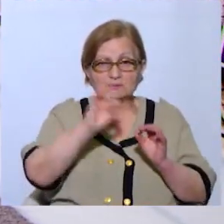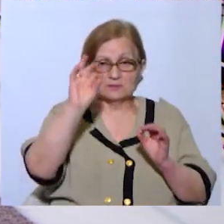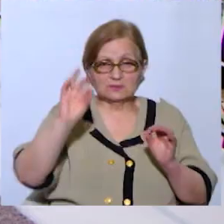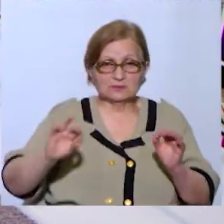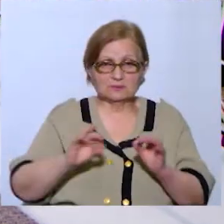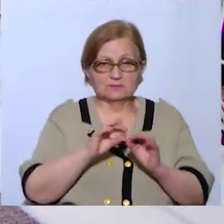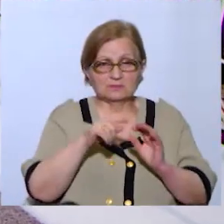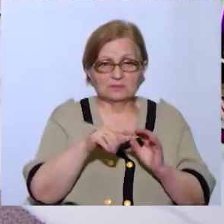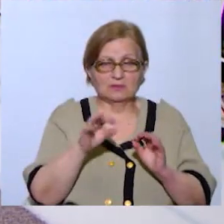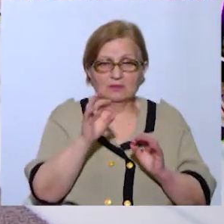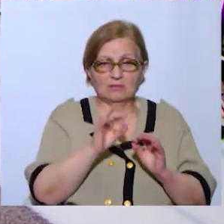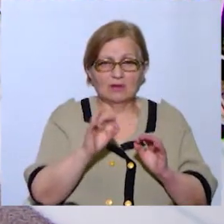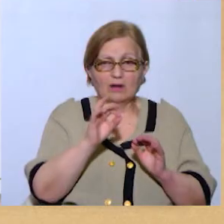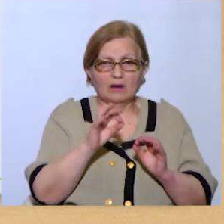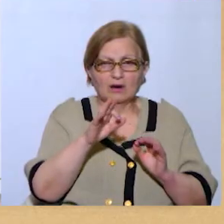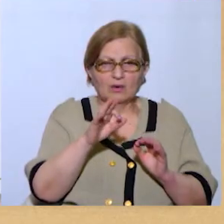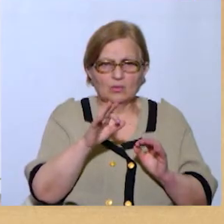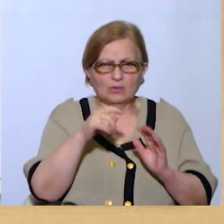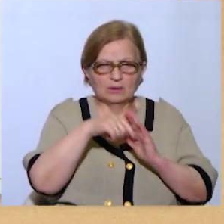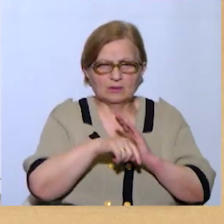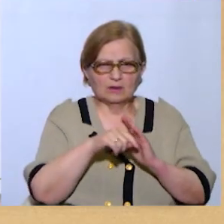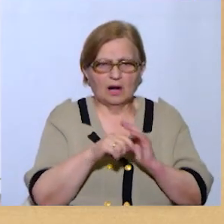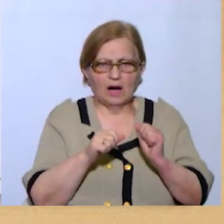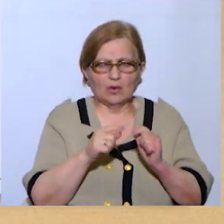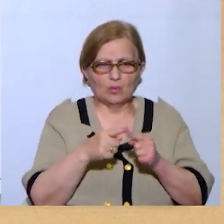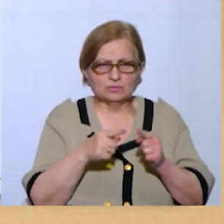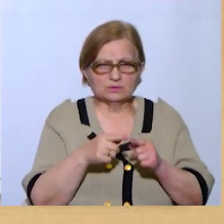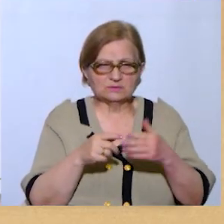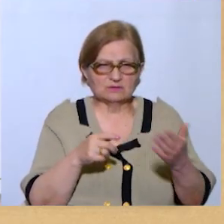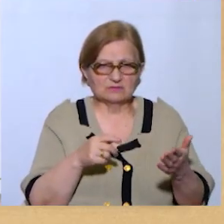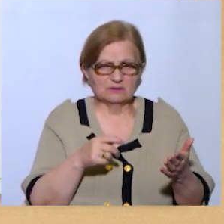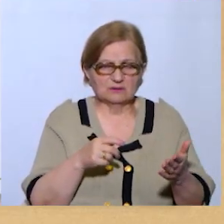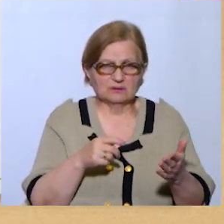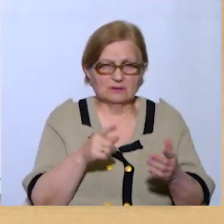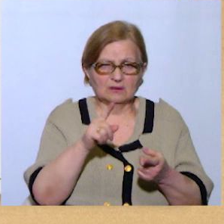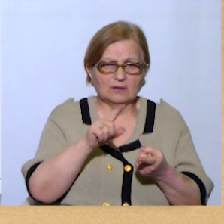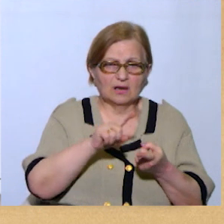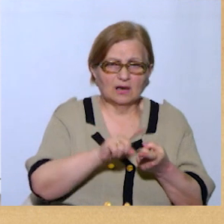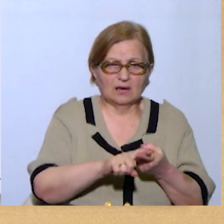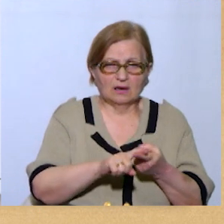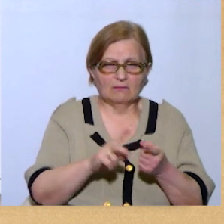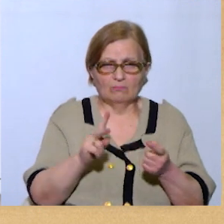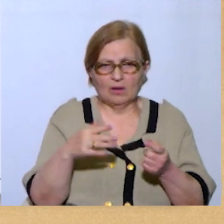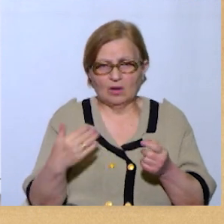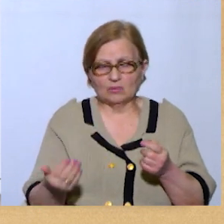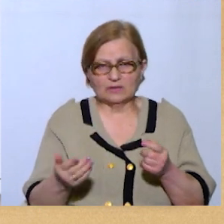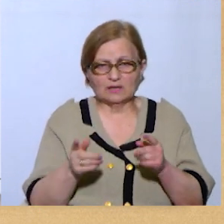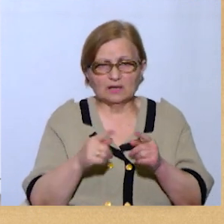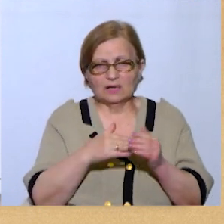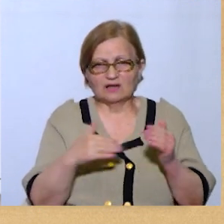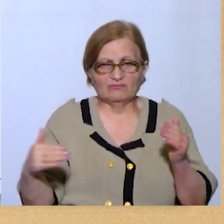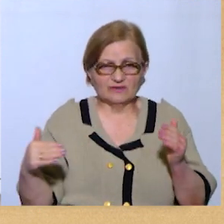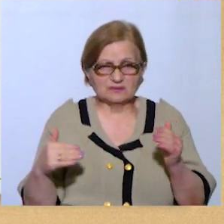Q, მოთავსებულია 60°-იანი აკუთხის გვერდზე და ეხება ამ კუთხის მეორე გვერდს B წერტილში.